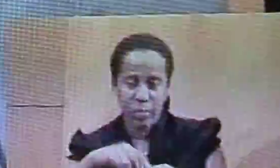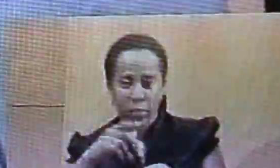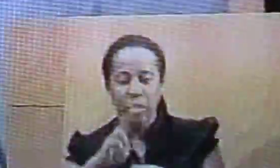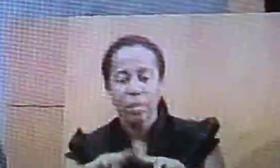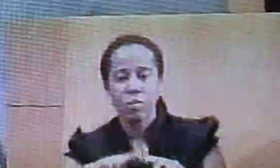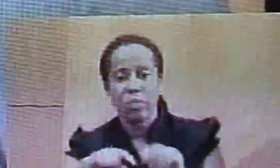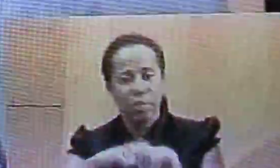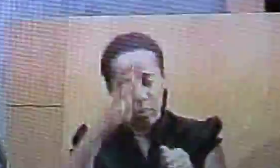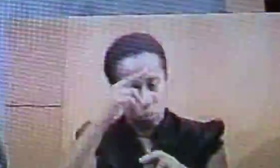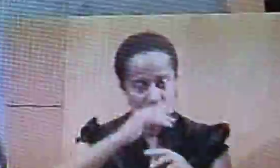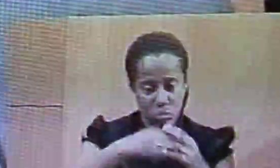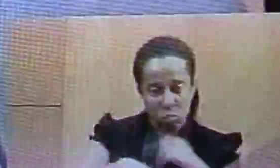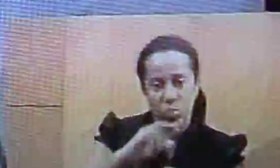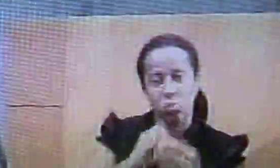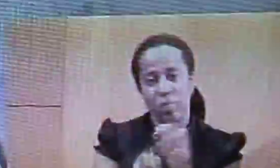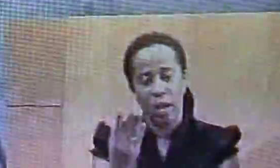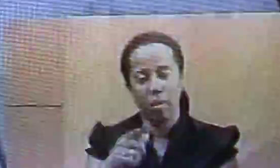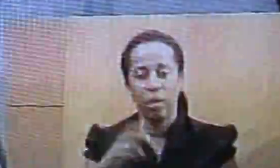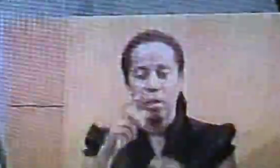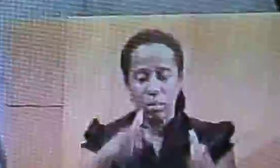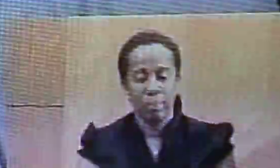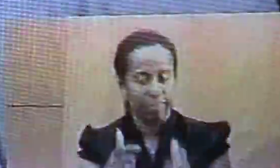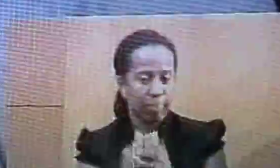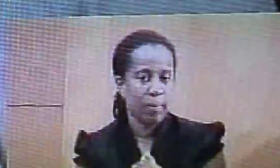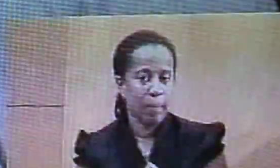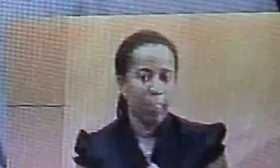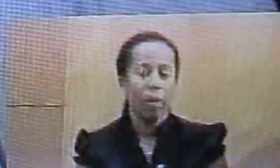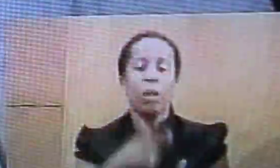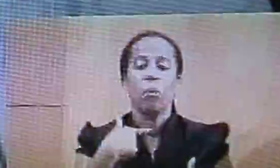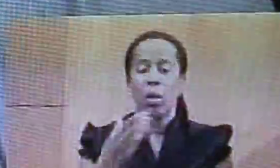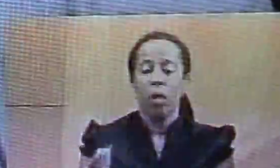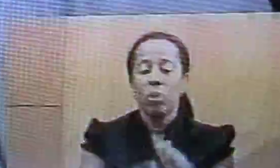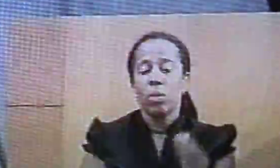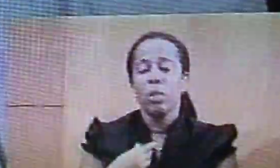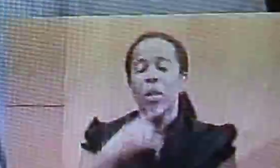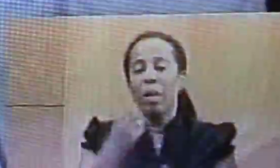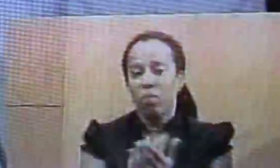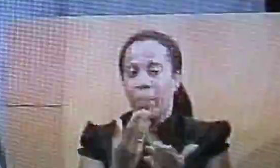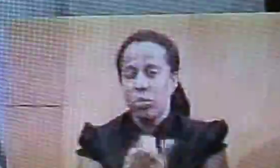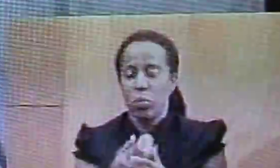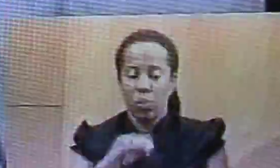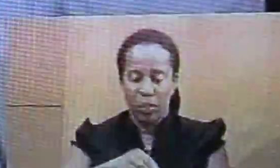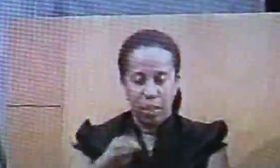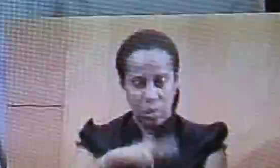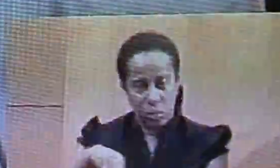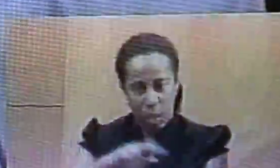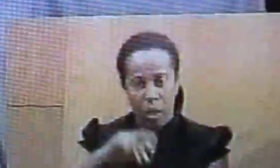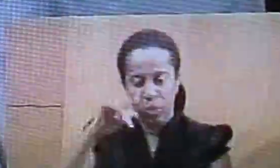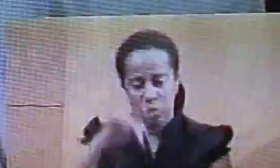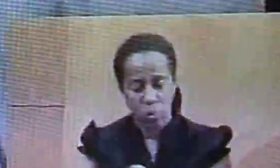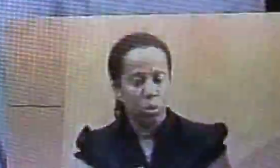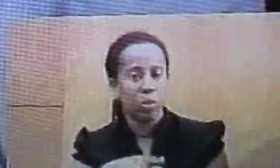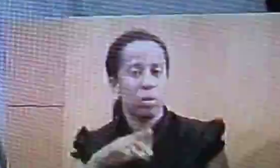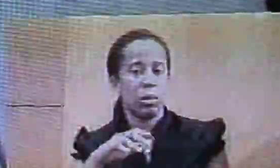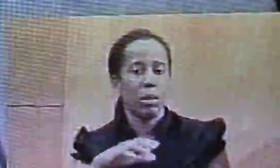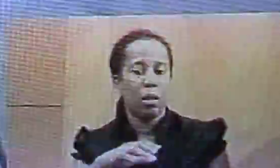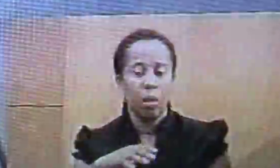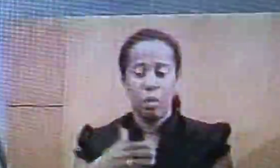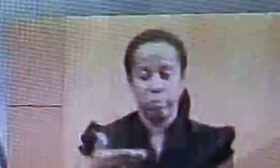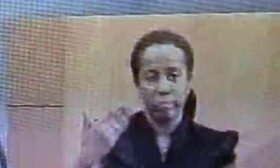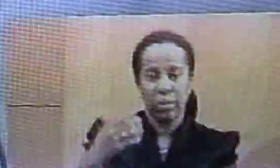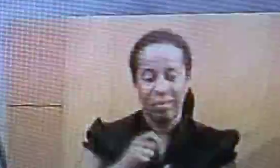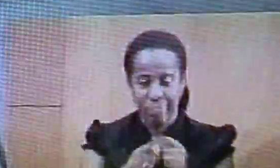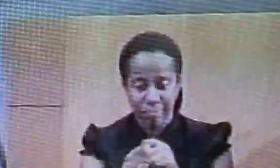on critiquait le président Capgras. Je vous porte l'information, la région a eu à négocier avec